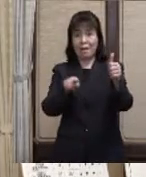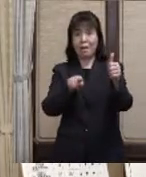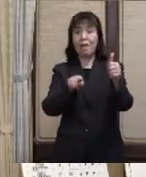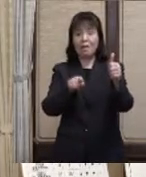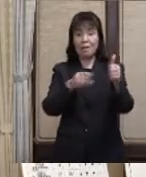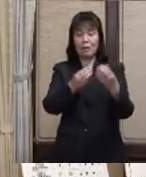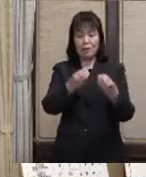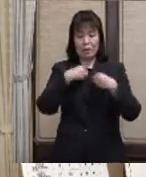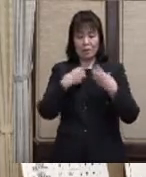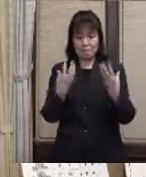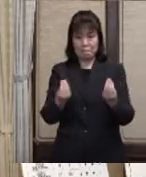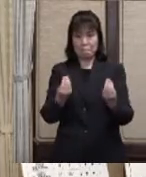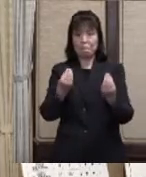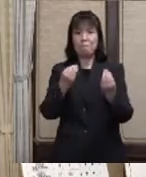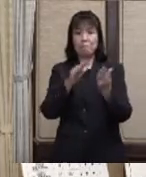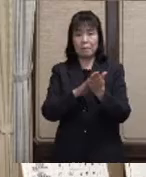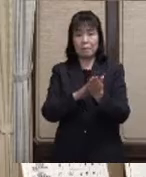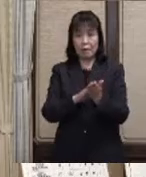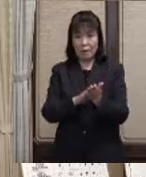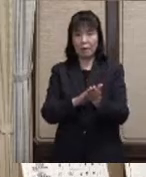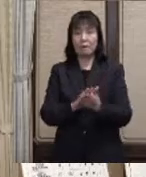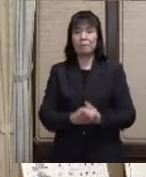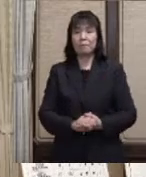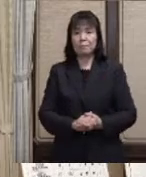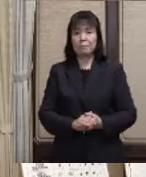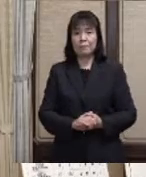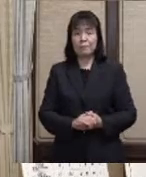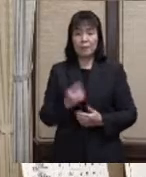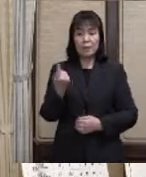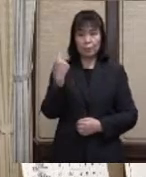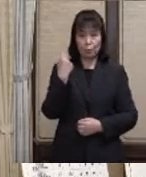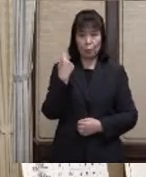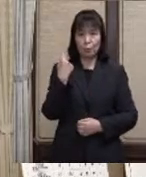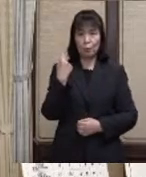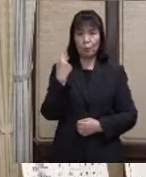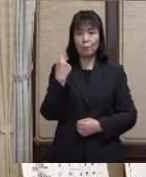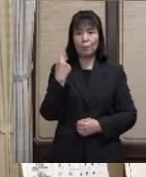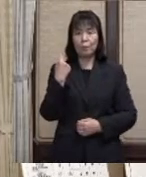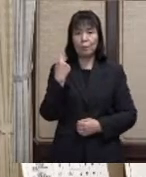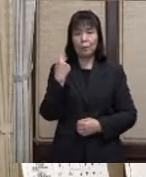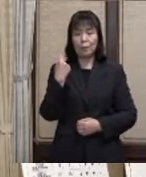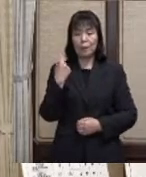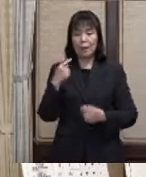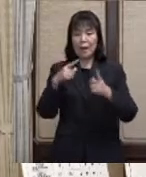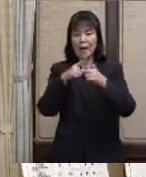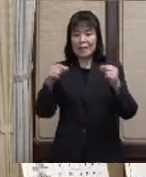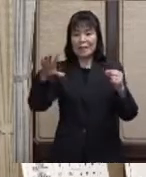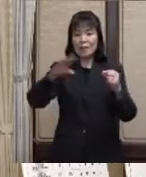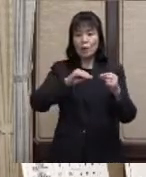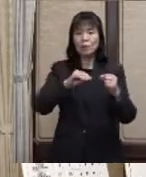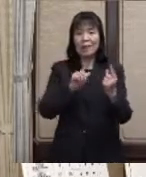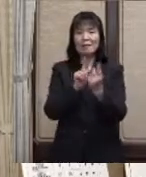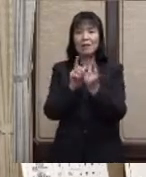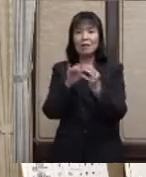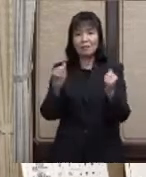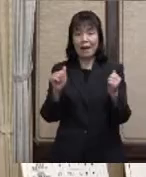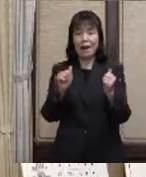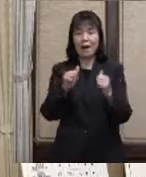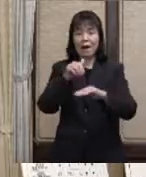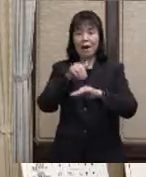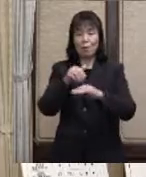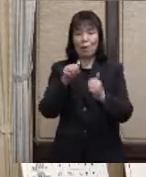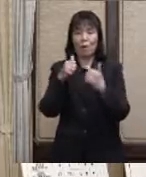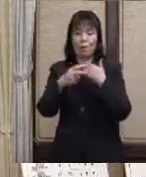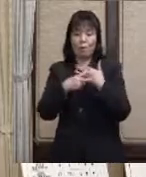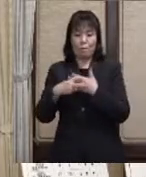感染が確認されたことを受けまして、昨日、帰国者接触者外来を受